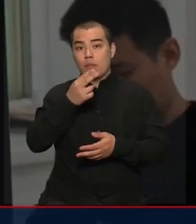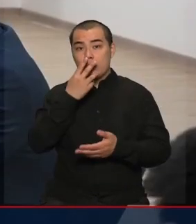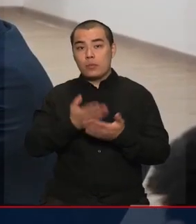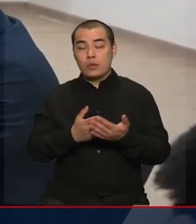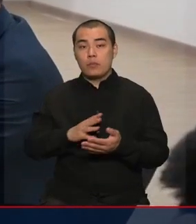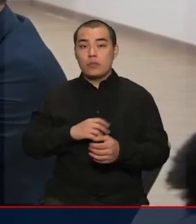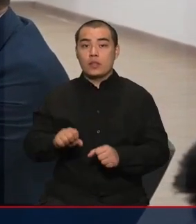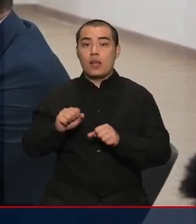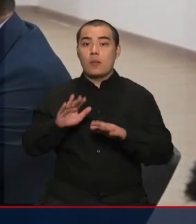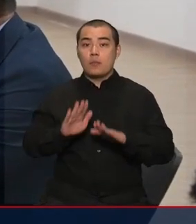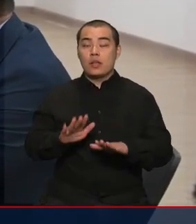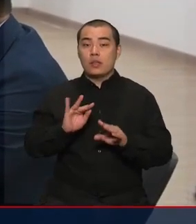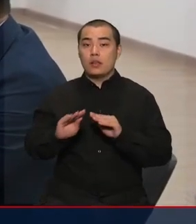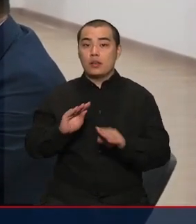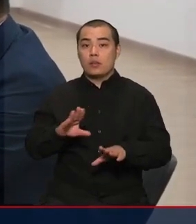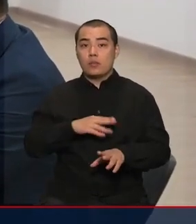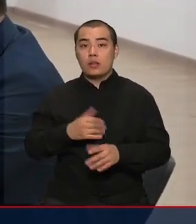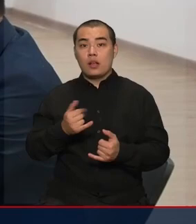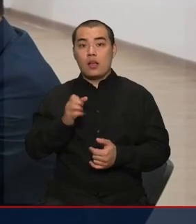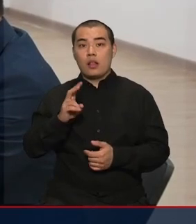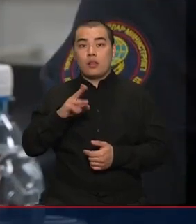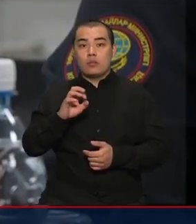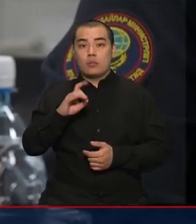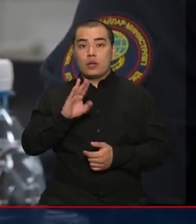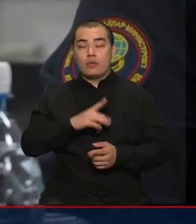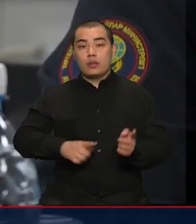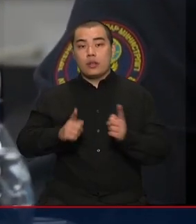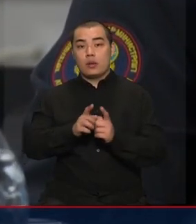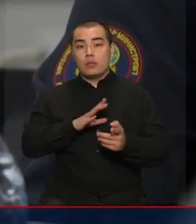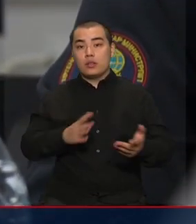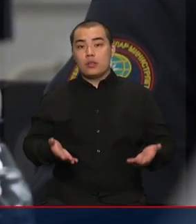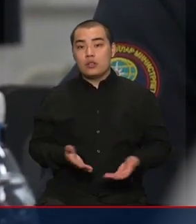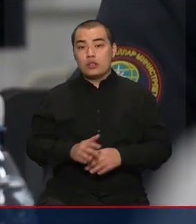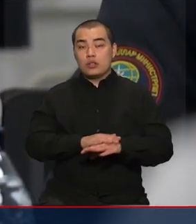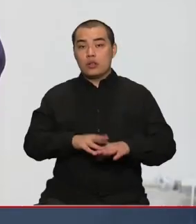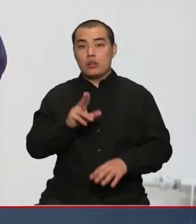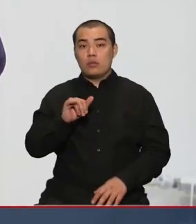сооружения и насыпные дамбы. Также Канат Бузумбаев встретился с жителями Кульсары.